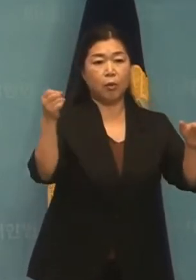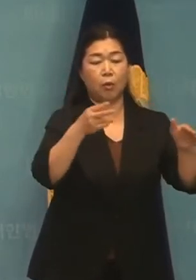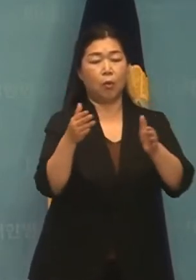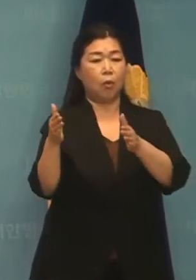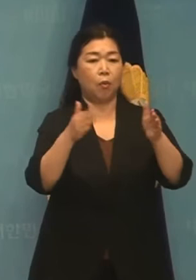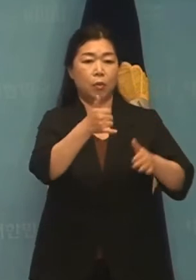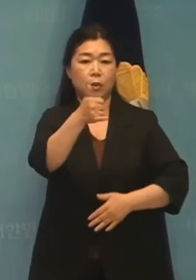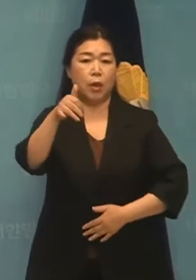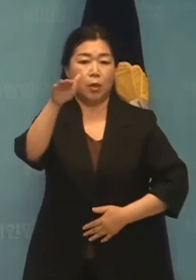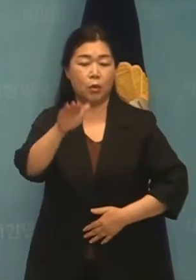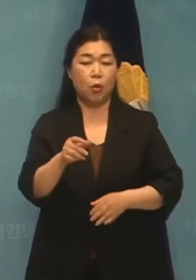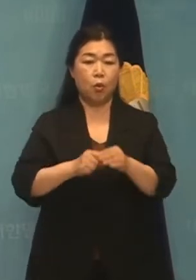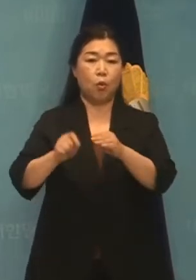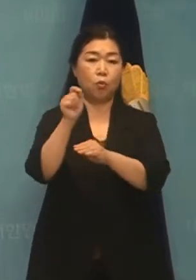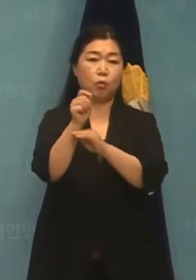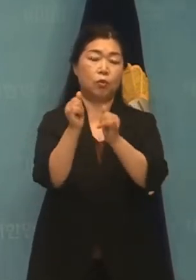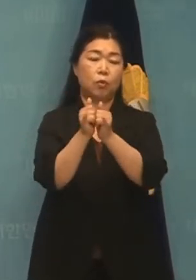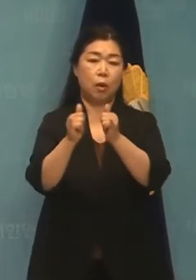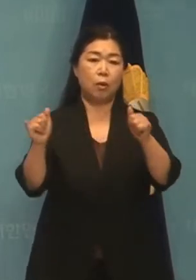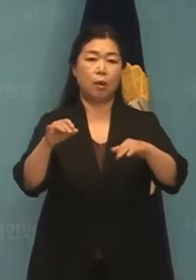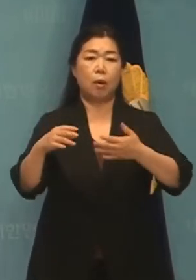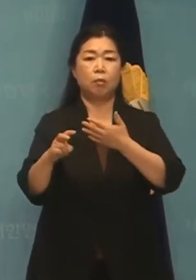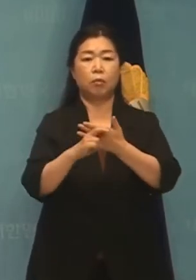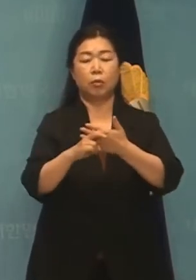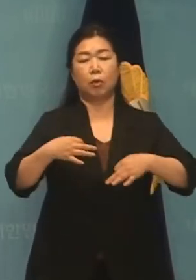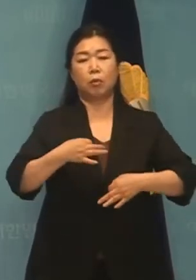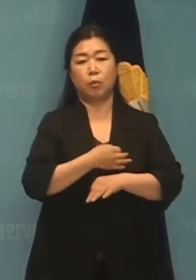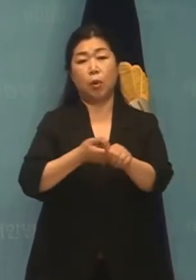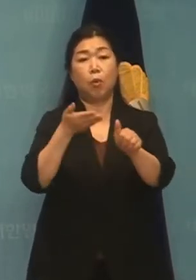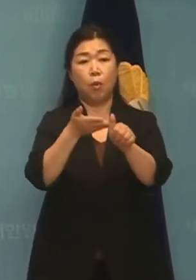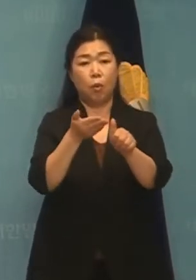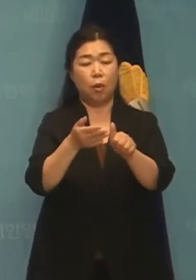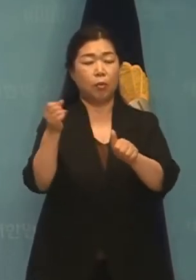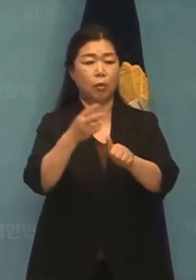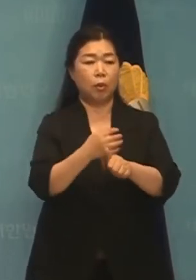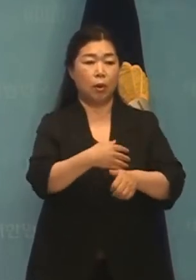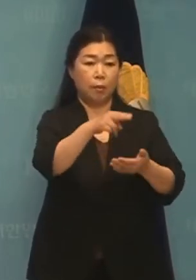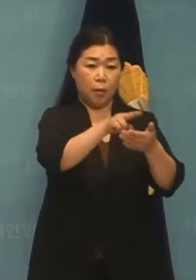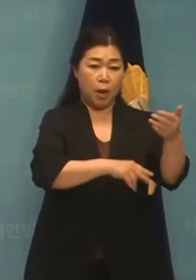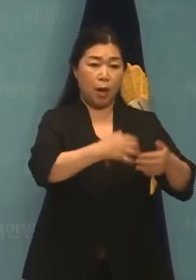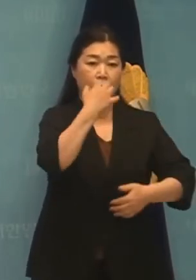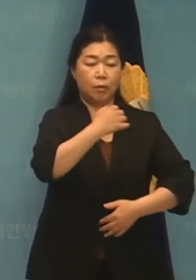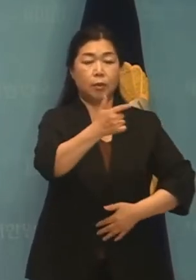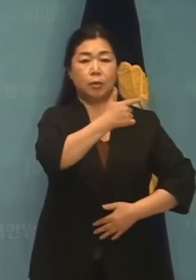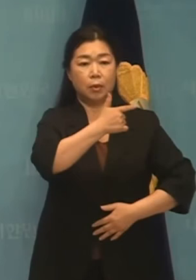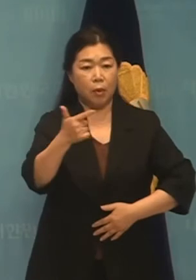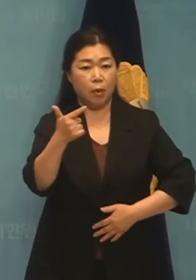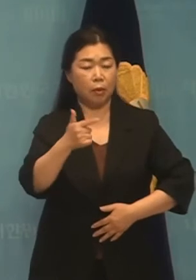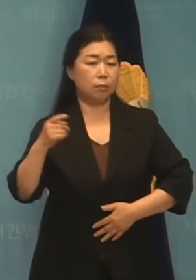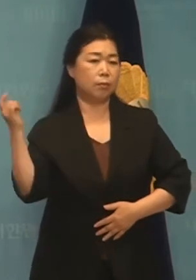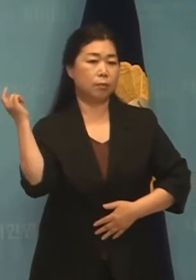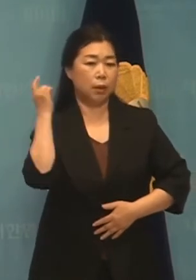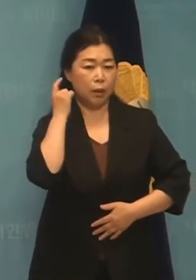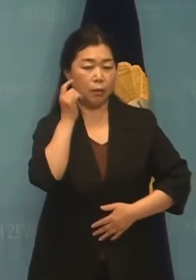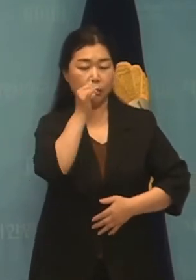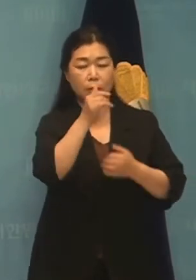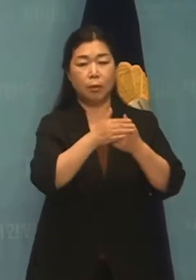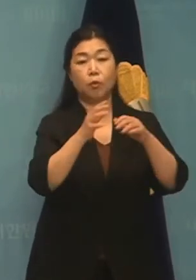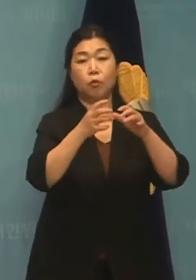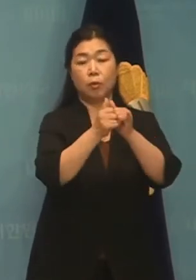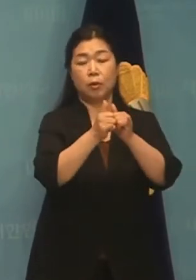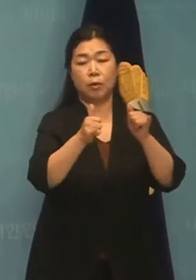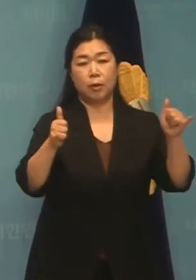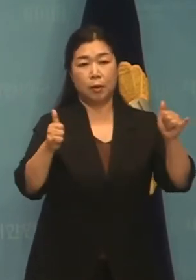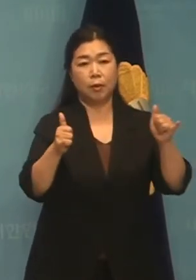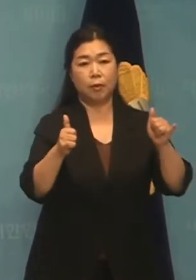세종시 공무원 부정 특별공급과 막대한 시세 차익 소식으로 국민적 박탈감은